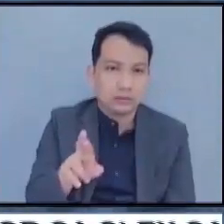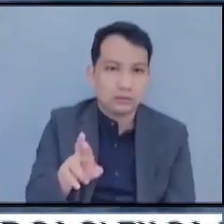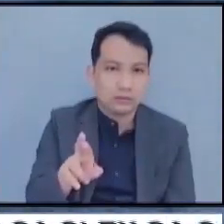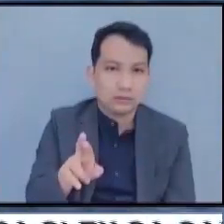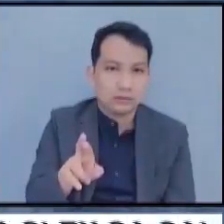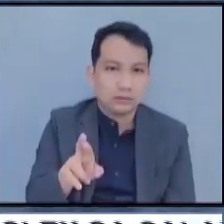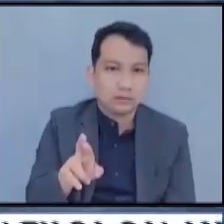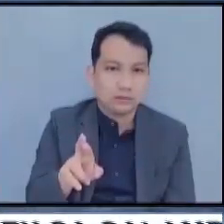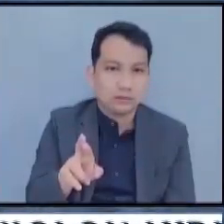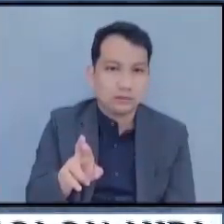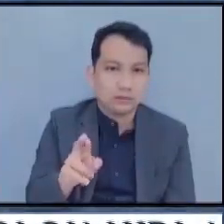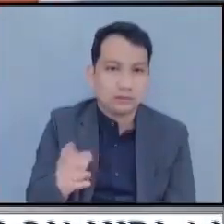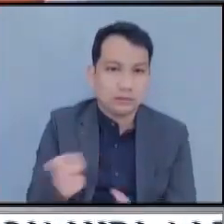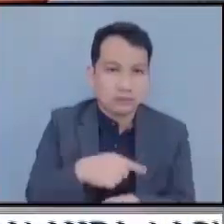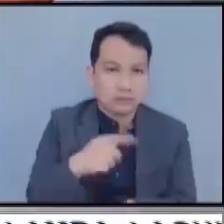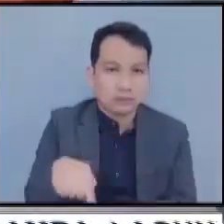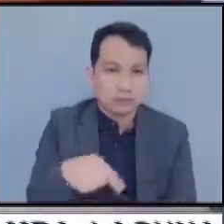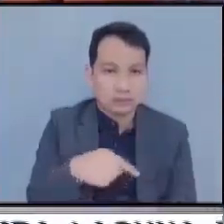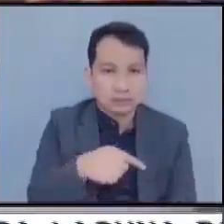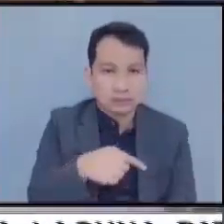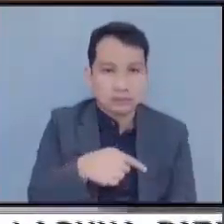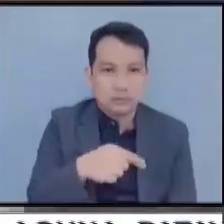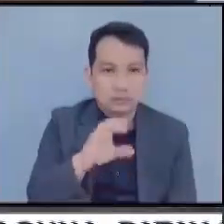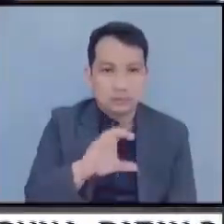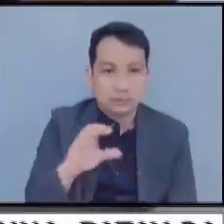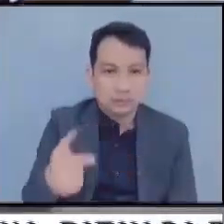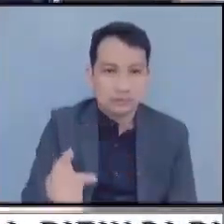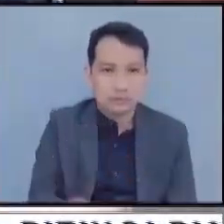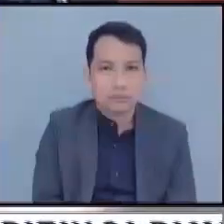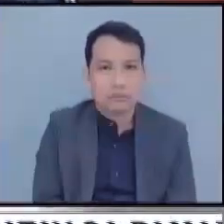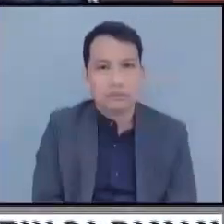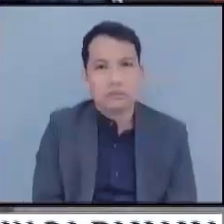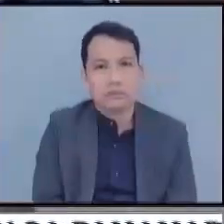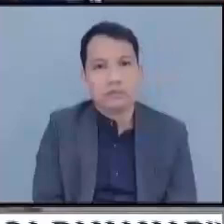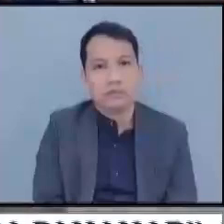ito'y galing sa China Coast Guard.